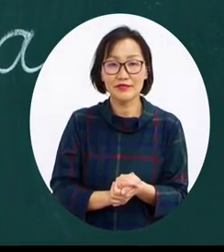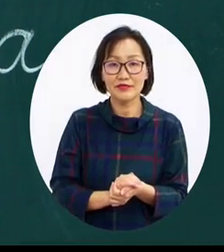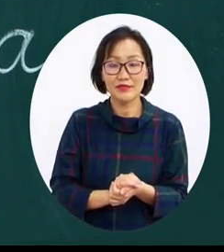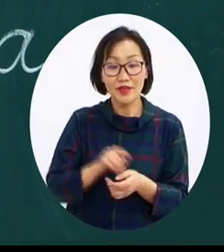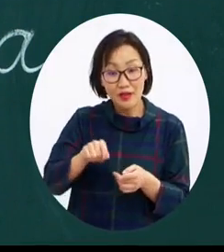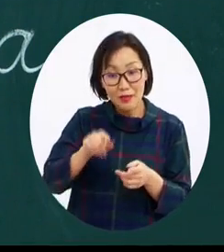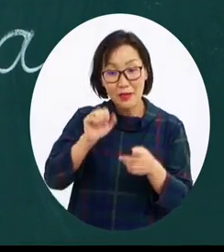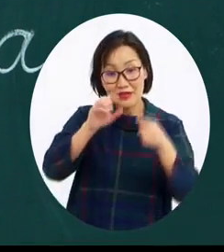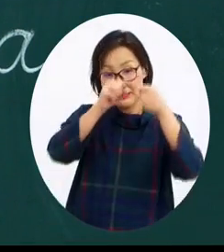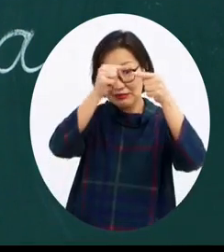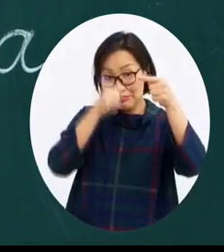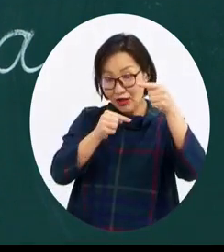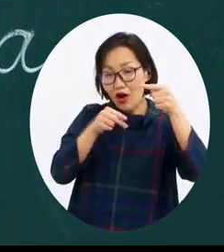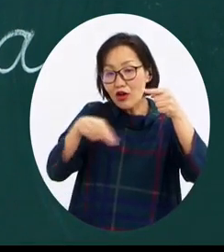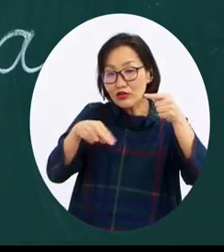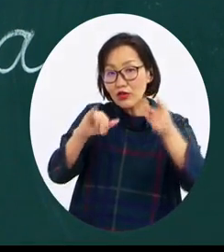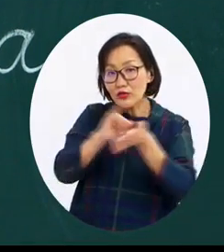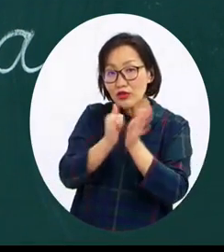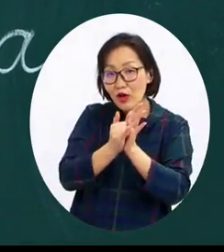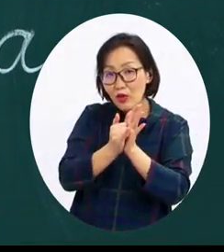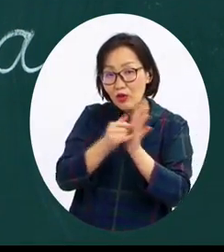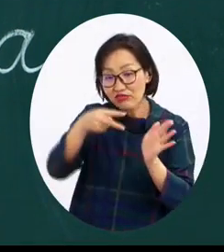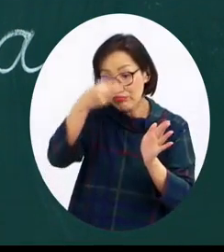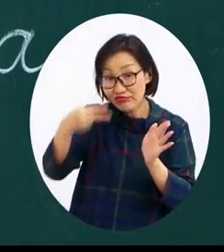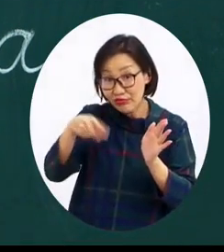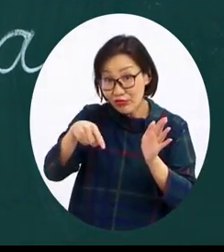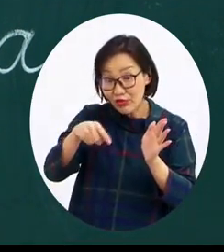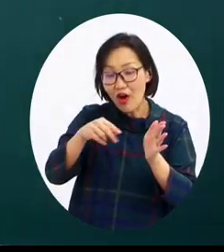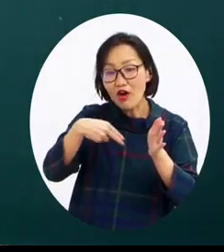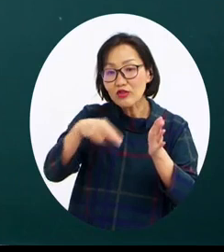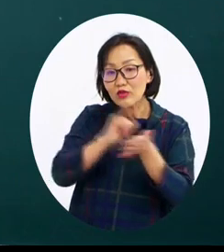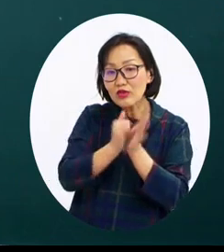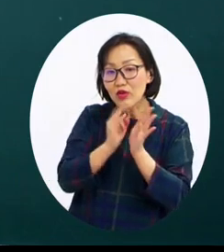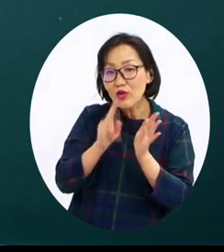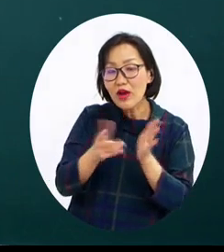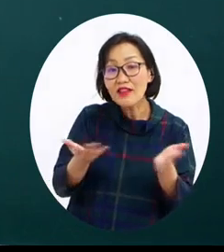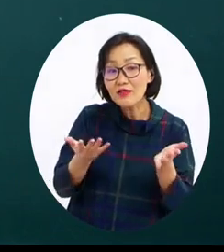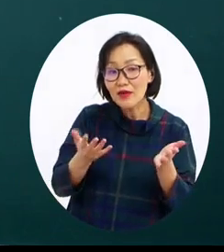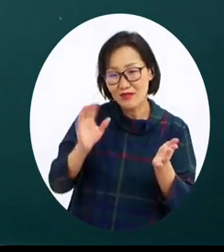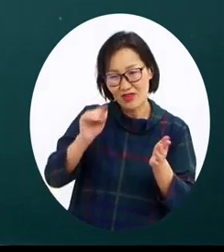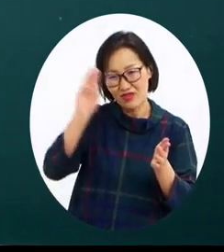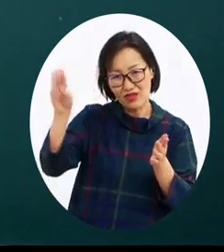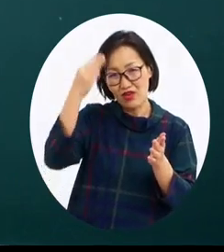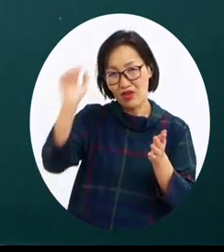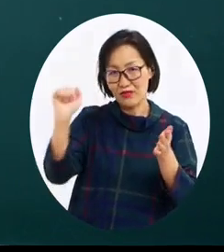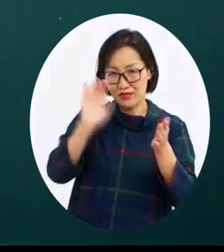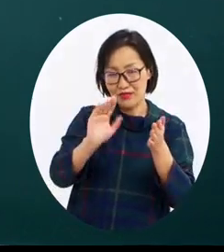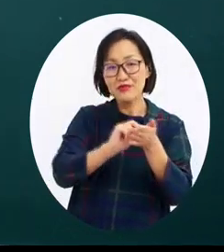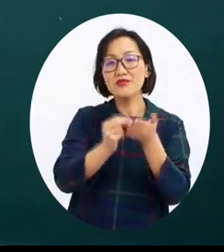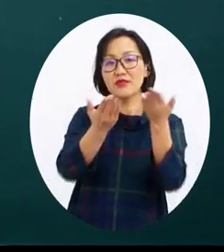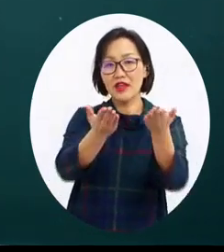түүнийхээ ойролцоо утга нь аль нь вэ гэдгийг бас тодорхойлох хоёр зүйл тавьж агаад